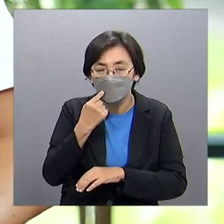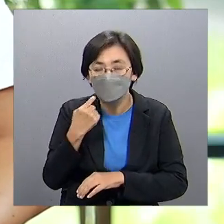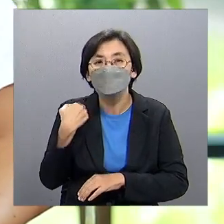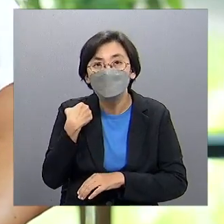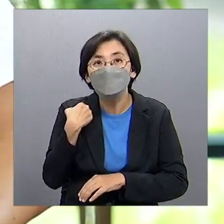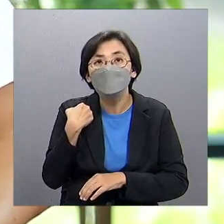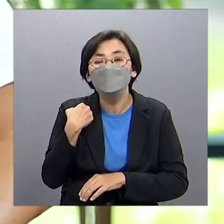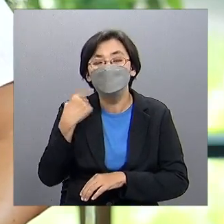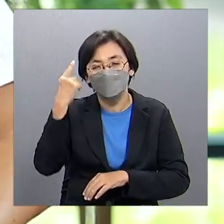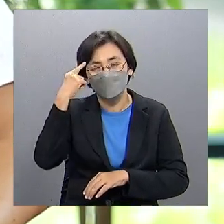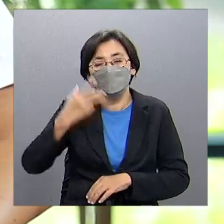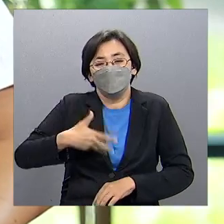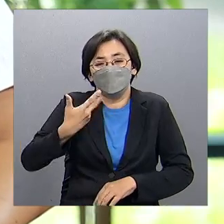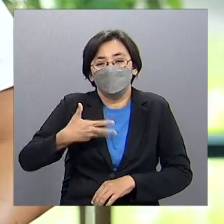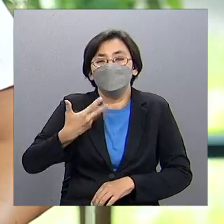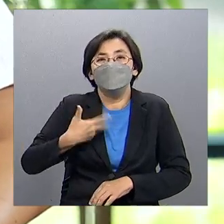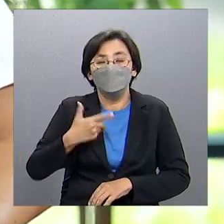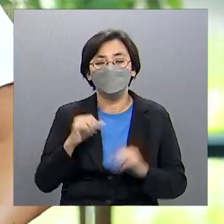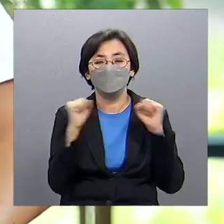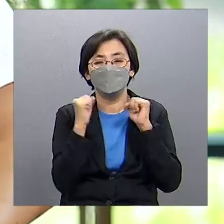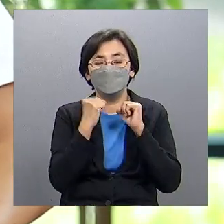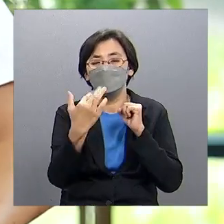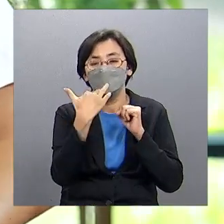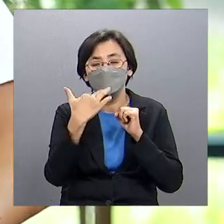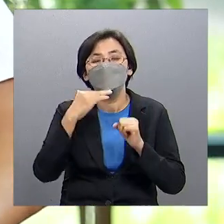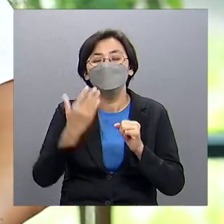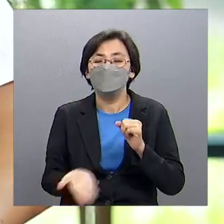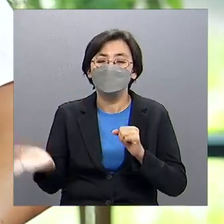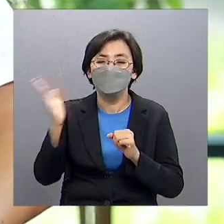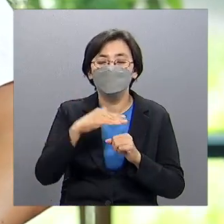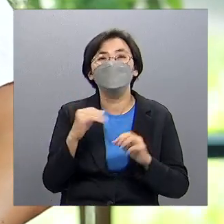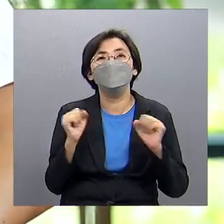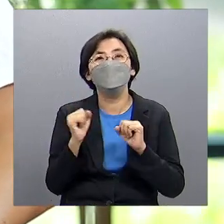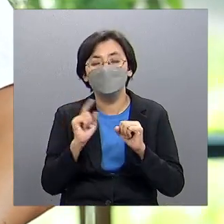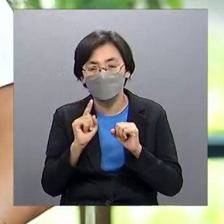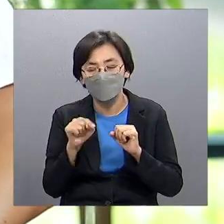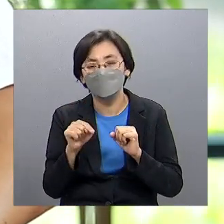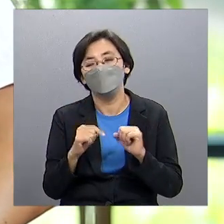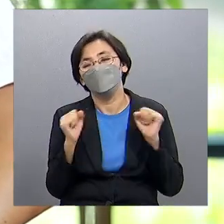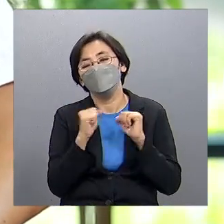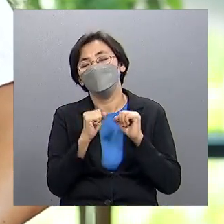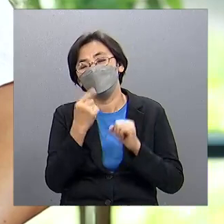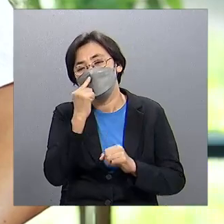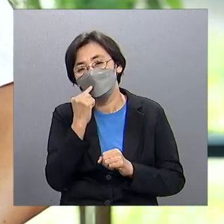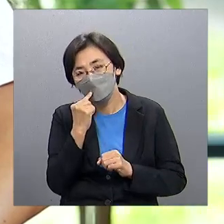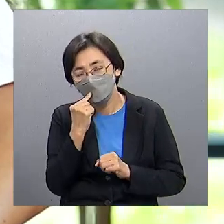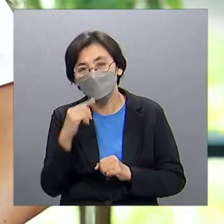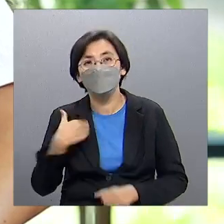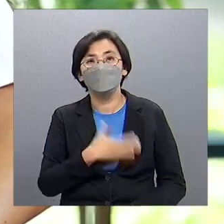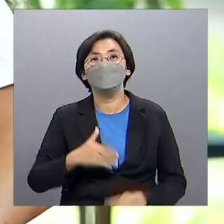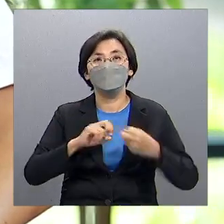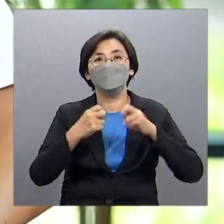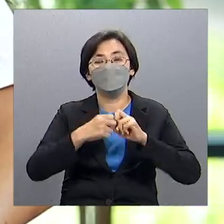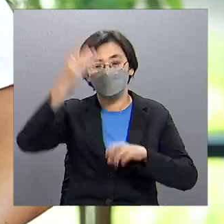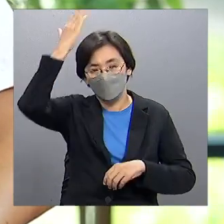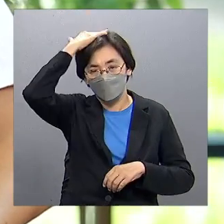ร้อนโดนแอร์ทั้งวันนี้น้ำมูกไหลเหมือนกันมาจากความเย็นร่างกายเสียสมดุลก็จะมีปัญหาอย่างเงี้ยของเหลวในหัวเนี่ย